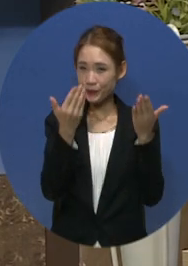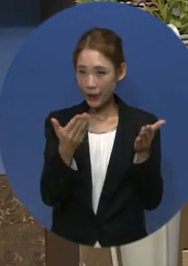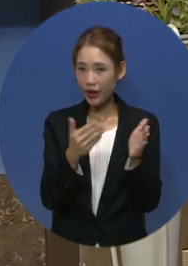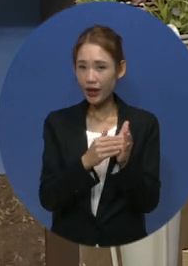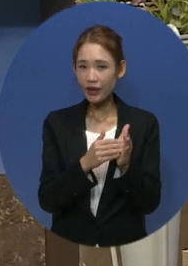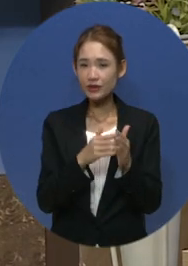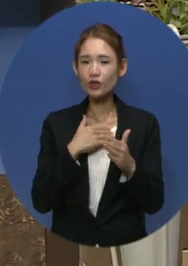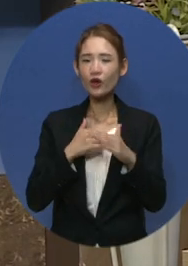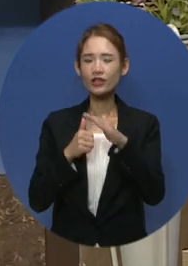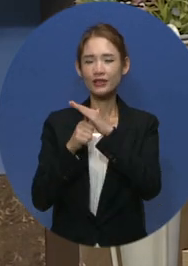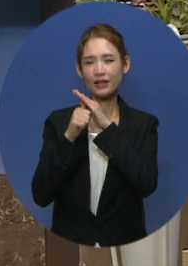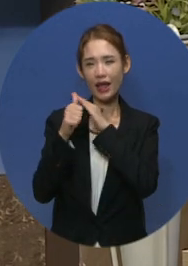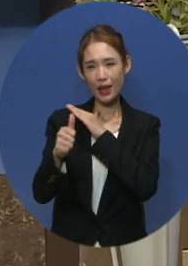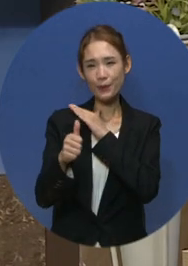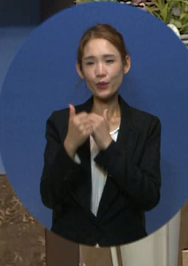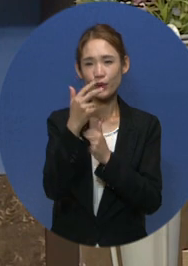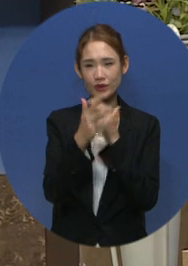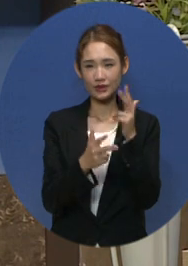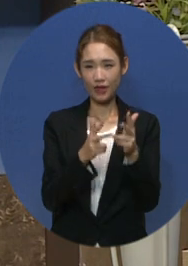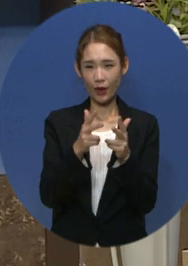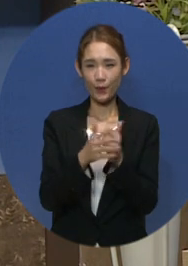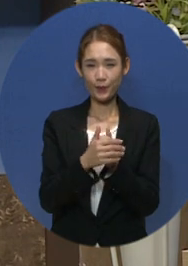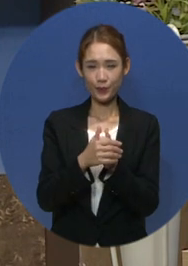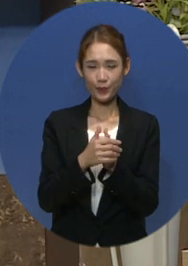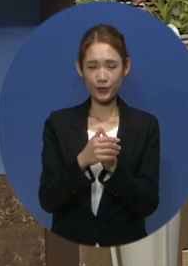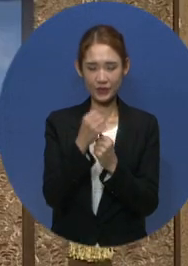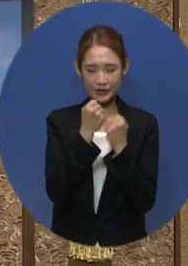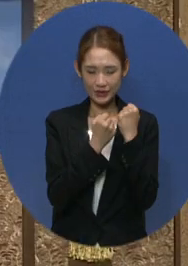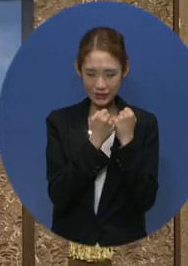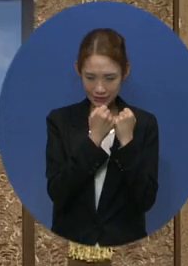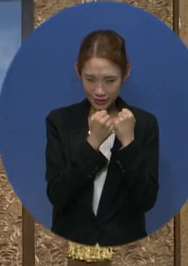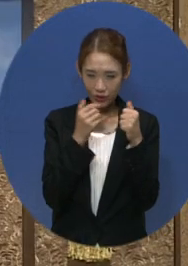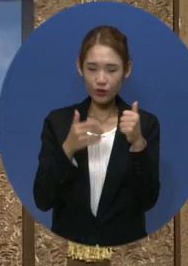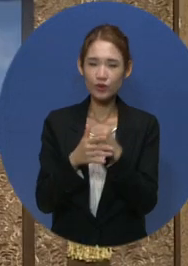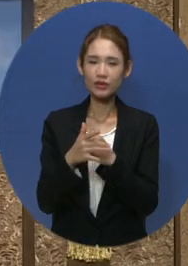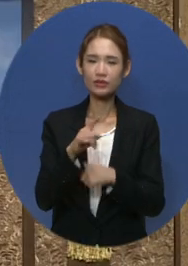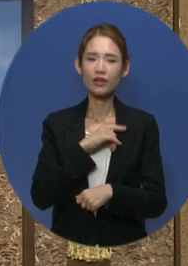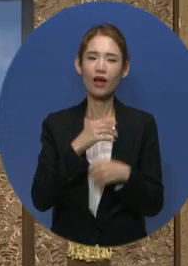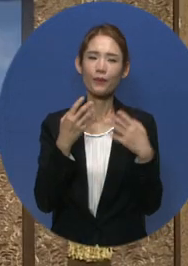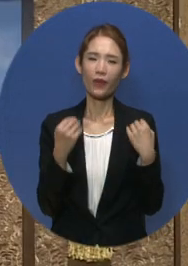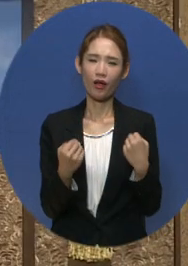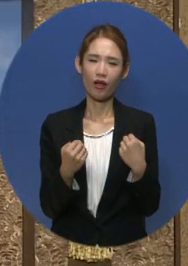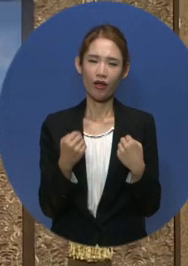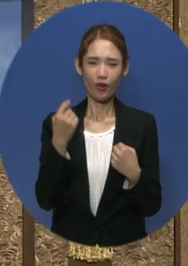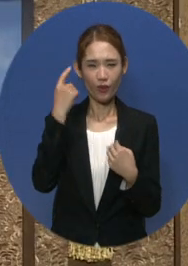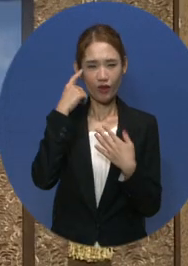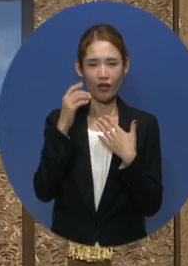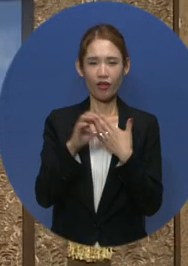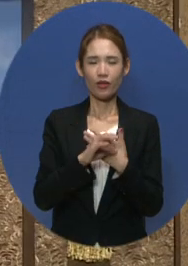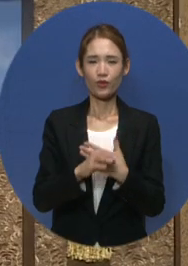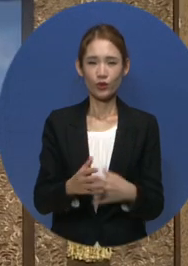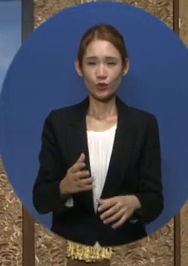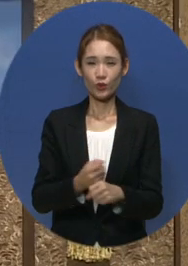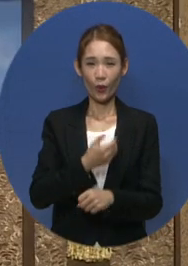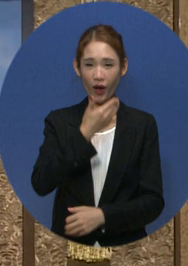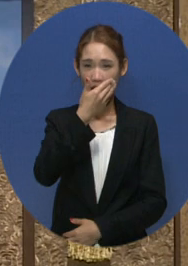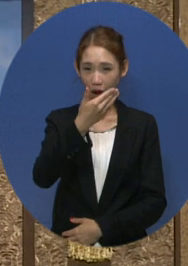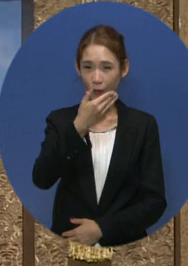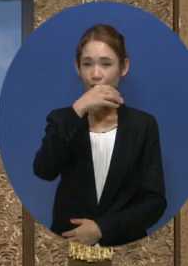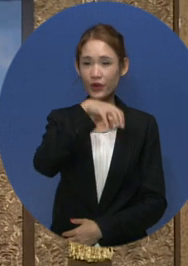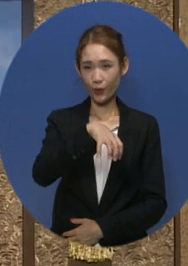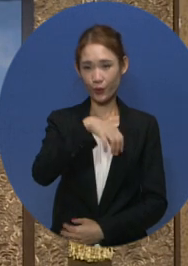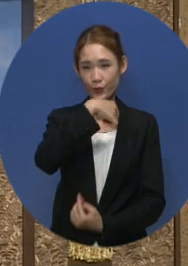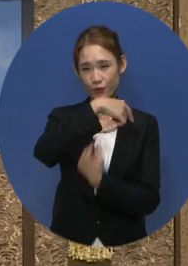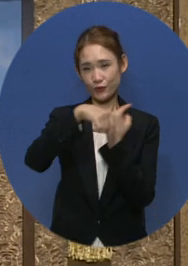대표 사업이에요. 예. 왜 상세하게, 대표 사업이냐 그러면 네, 설명 부탁드립니다. 제일 많아요. 9개소. 아. 전국에 현재 9개소를 운영하고 있고